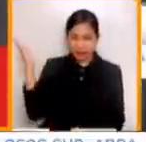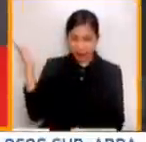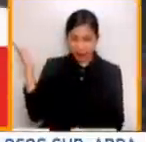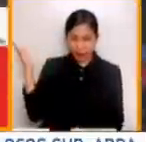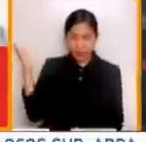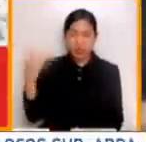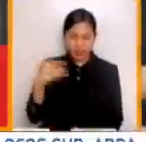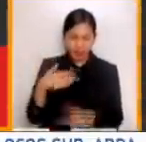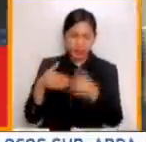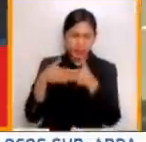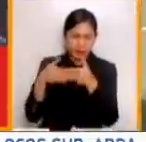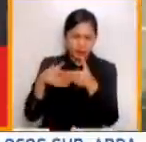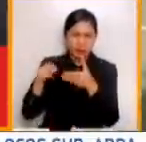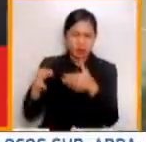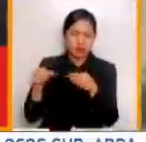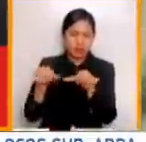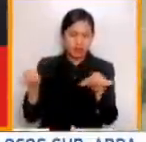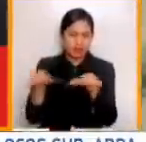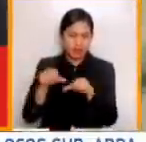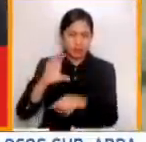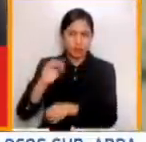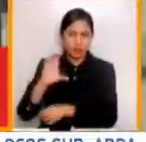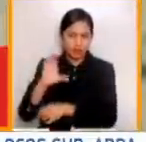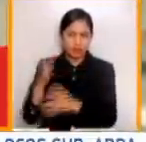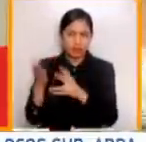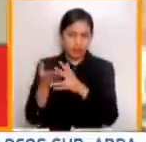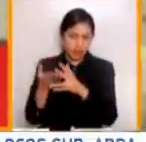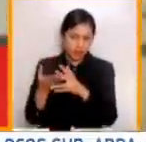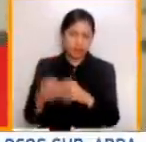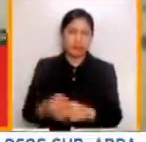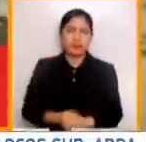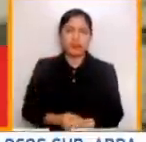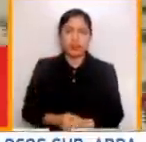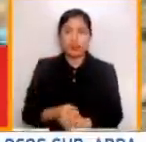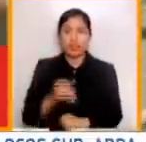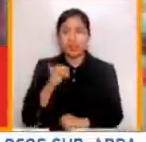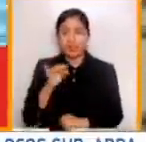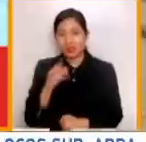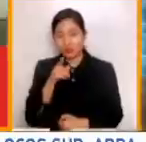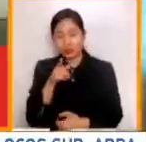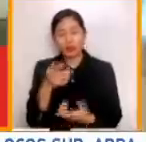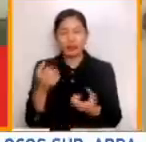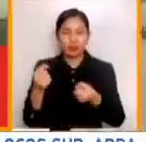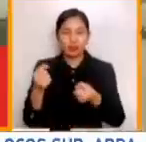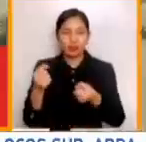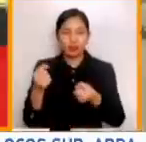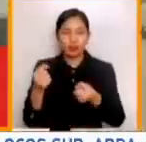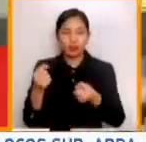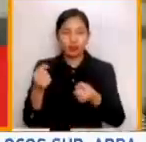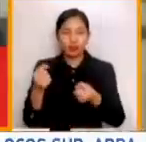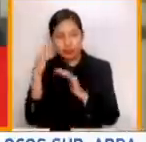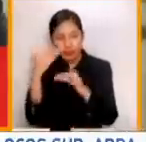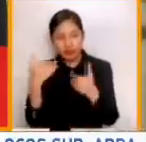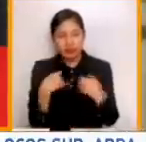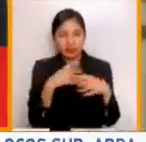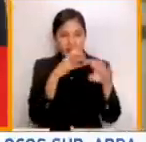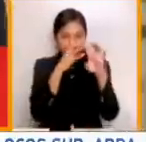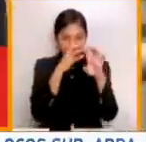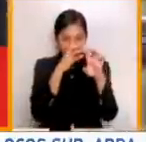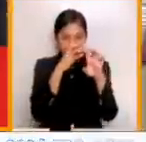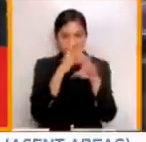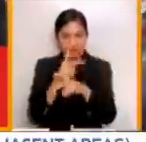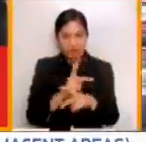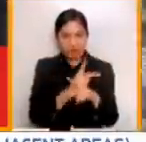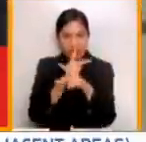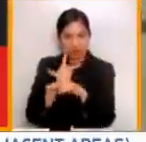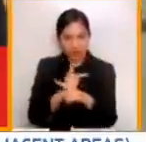COC filing. Kaya yung mga motorista na mapapadaan dito, asahan na rin nila yung paghigpit ng seguridad. Lalo na kapag nagsimula na yung COC filing mamayang alas